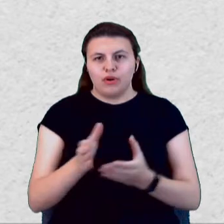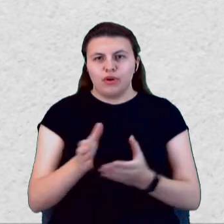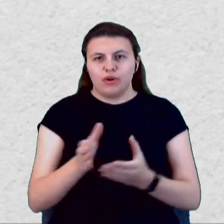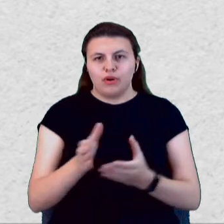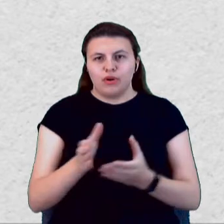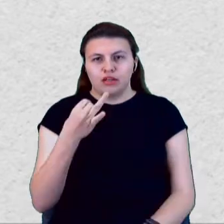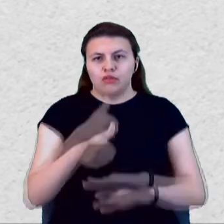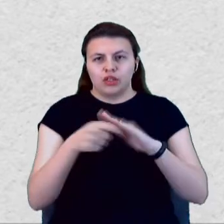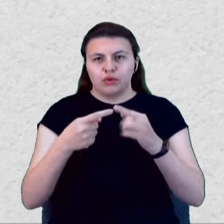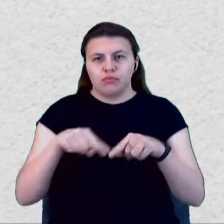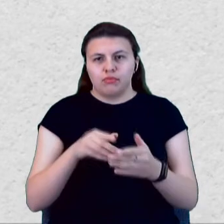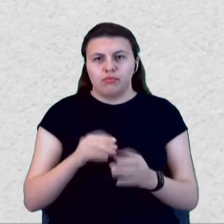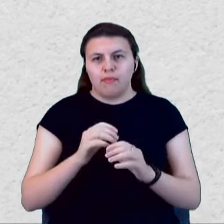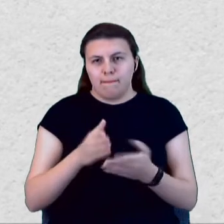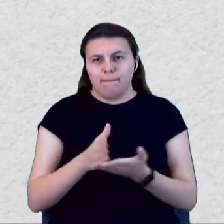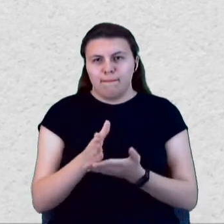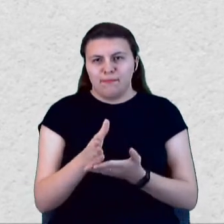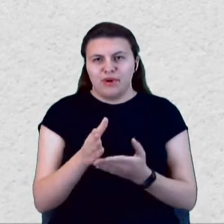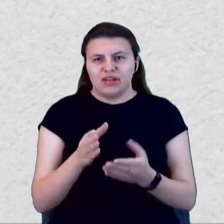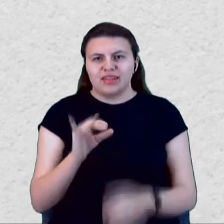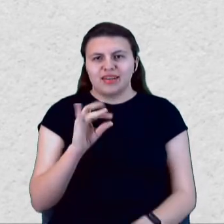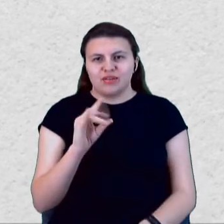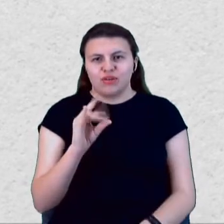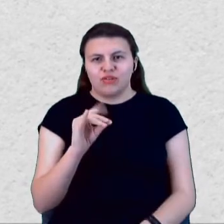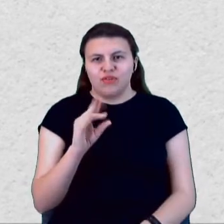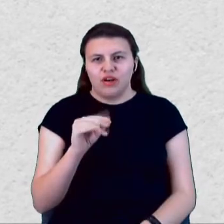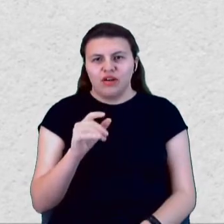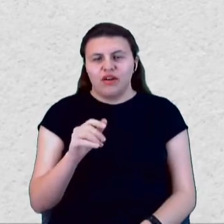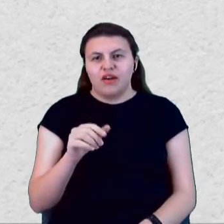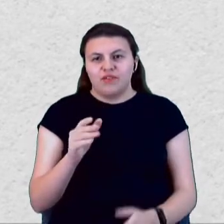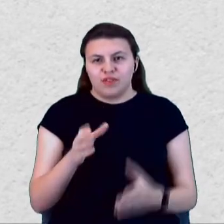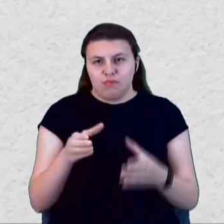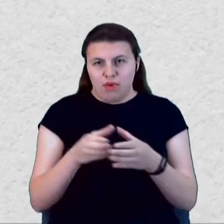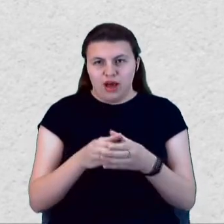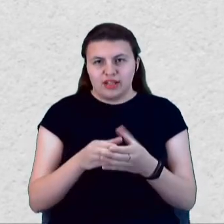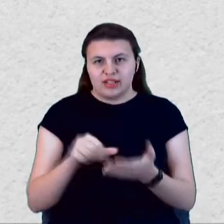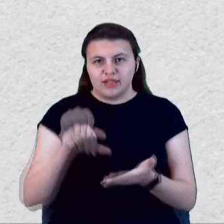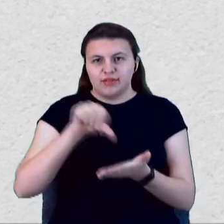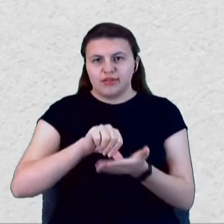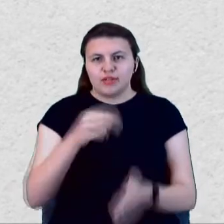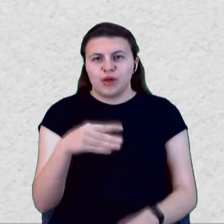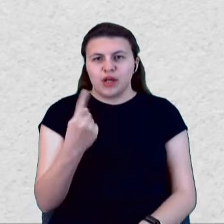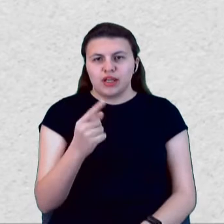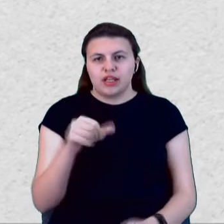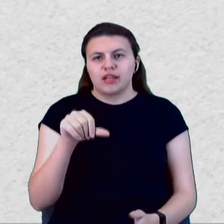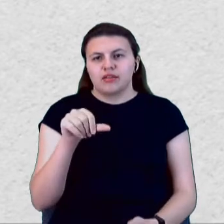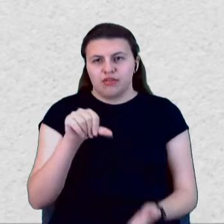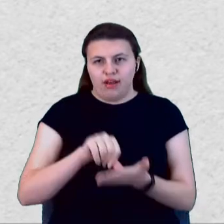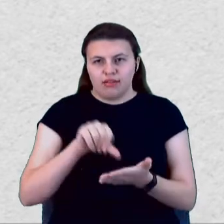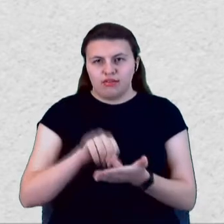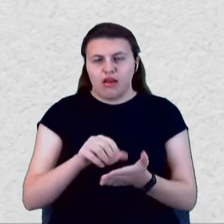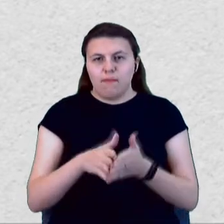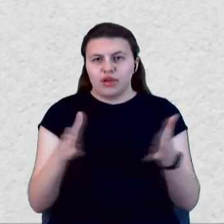є Ірина Ольхова. Від партії до Краматорської міської ради балотується 41 кандидат. Більшість – це працівники